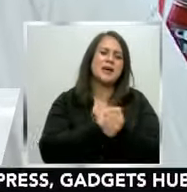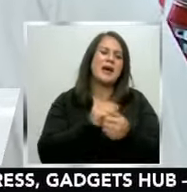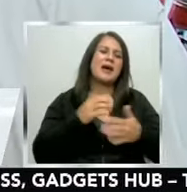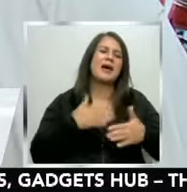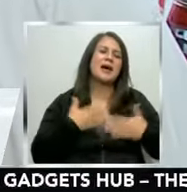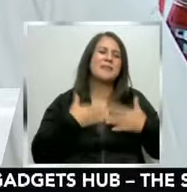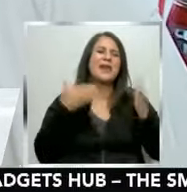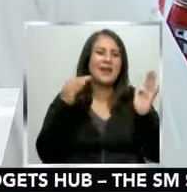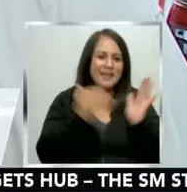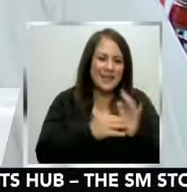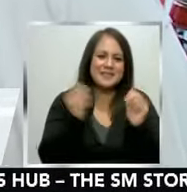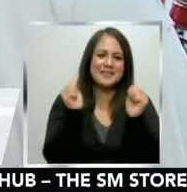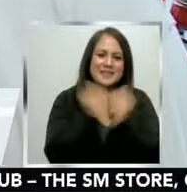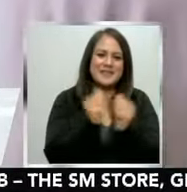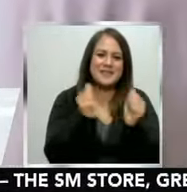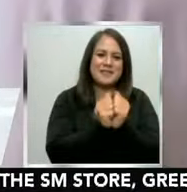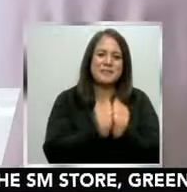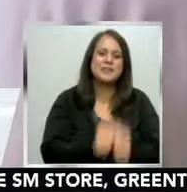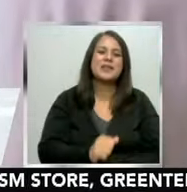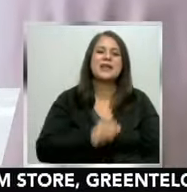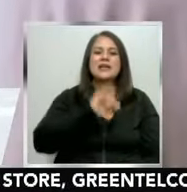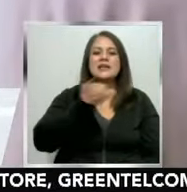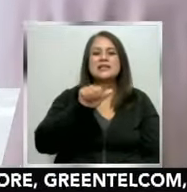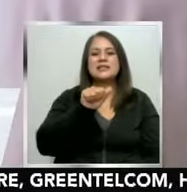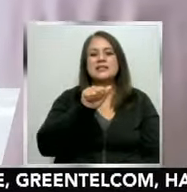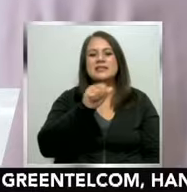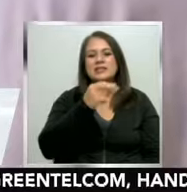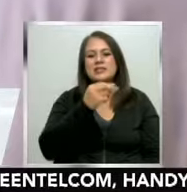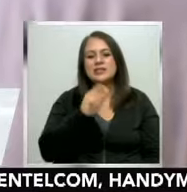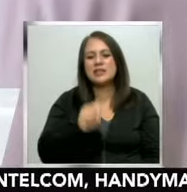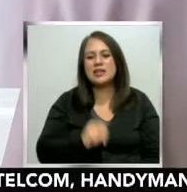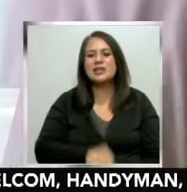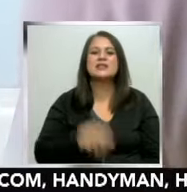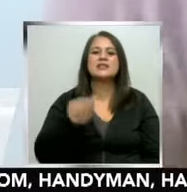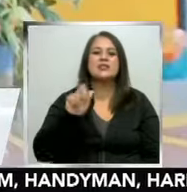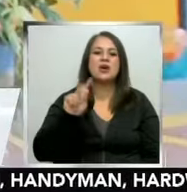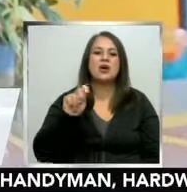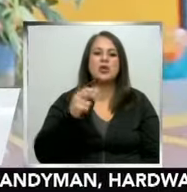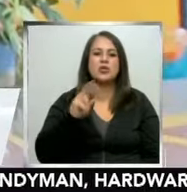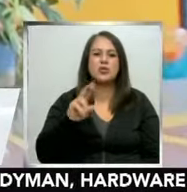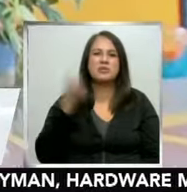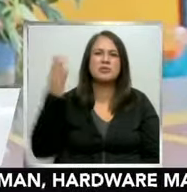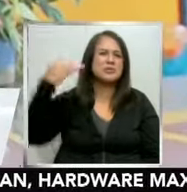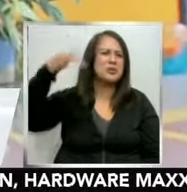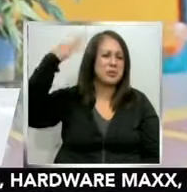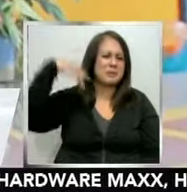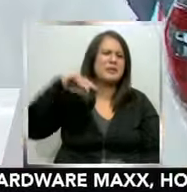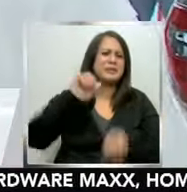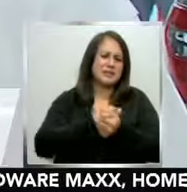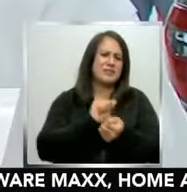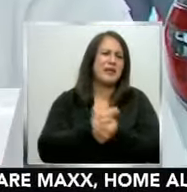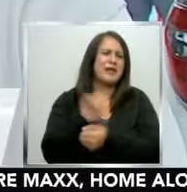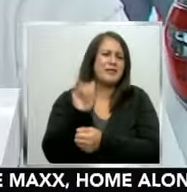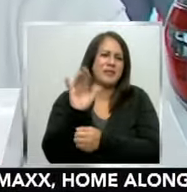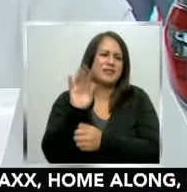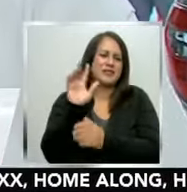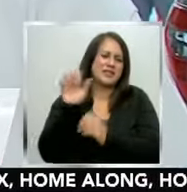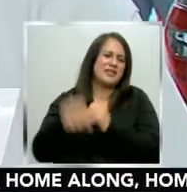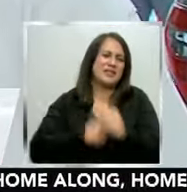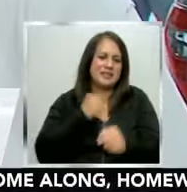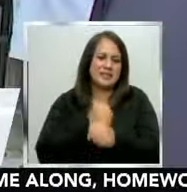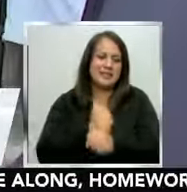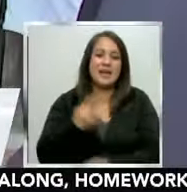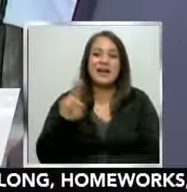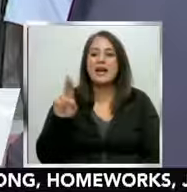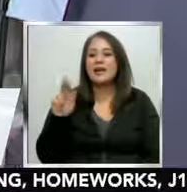Siyempre si John Fair, si Arthur mula Encantadia days pa 15 years ago. And of course si Rabia, first time ko nakasama